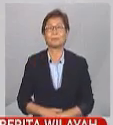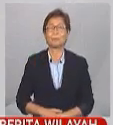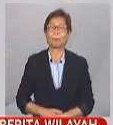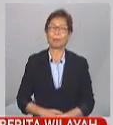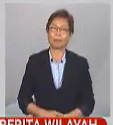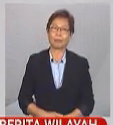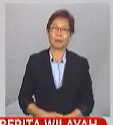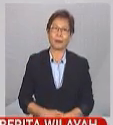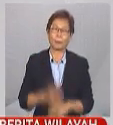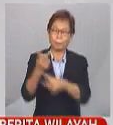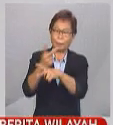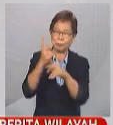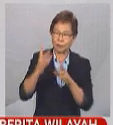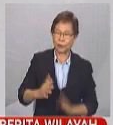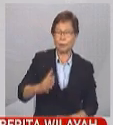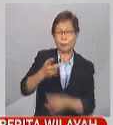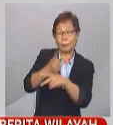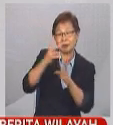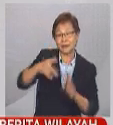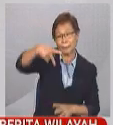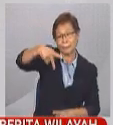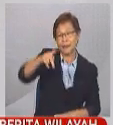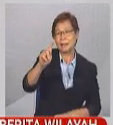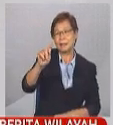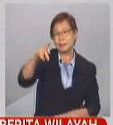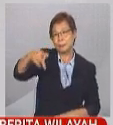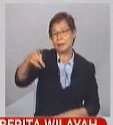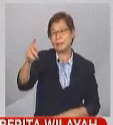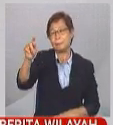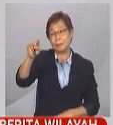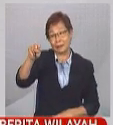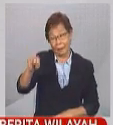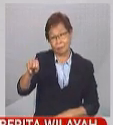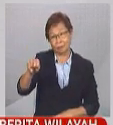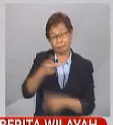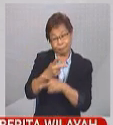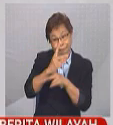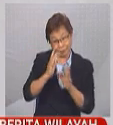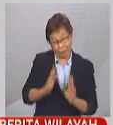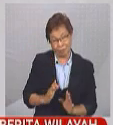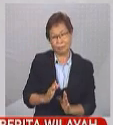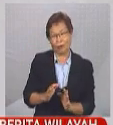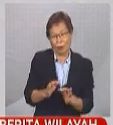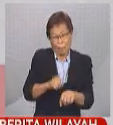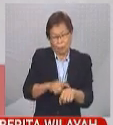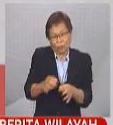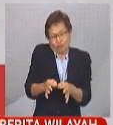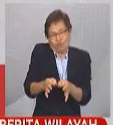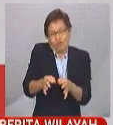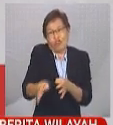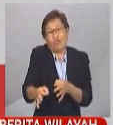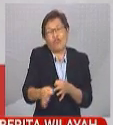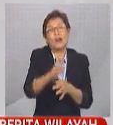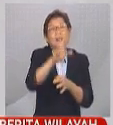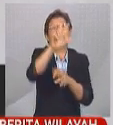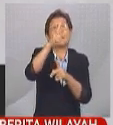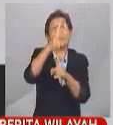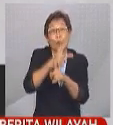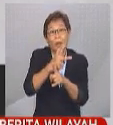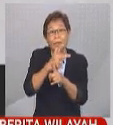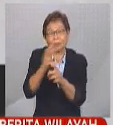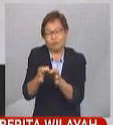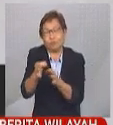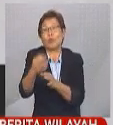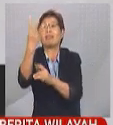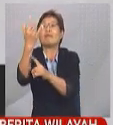Ayo kita peminjam perbadanan tabung pendidikan nasional ptptn diberi lanjutan Masa dari tiga bulan kepada